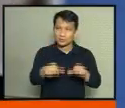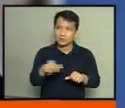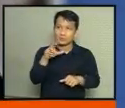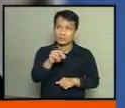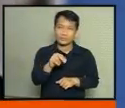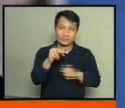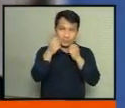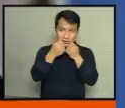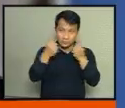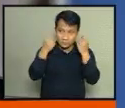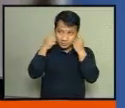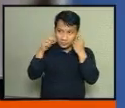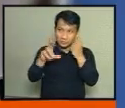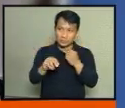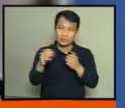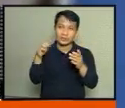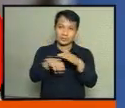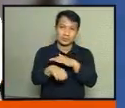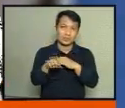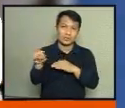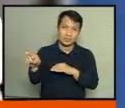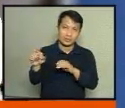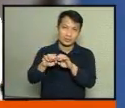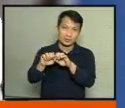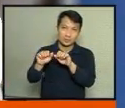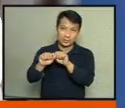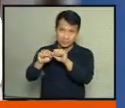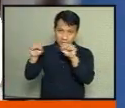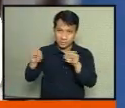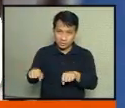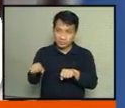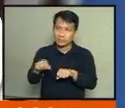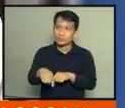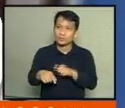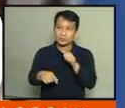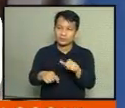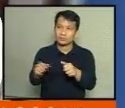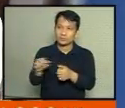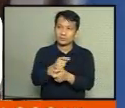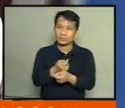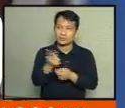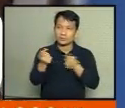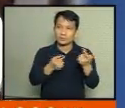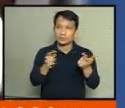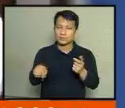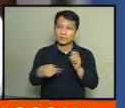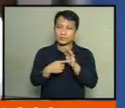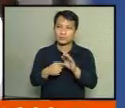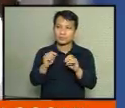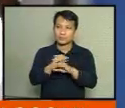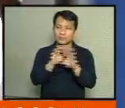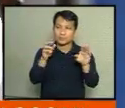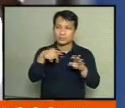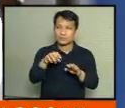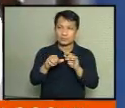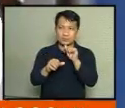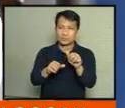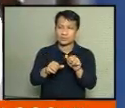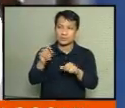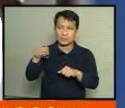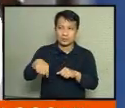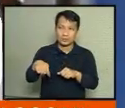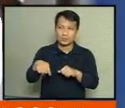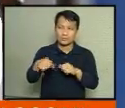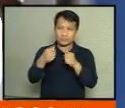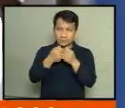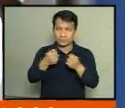ng no face mask, no entry sign sa estasyon. Pero binura agad ang poster matapos yung klaruhin mismo ng PNP na hindi